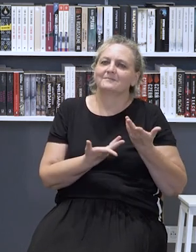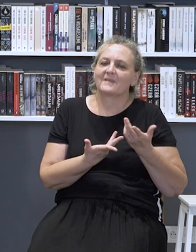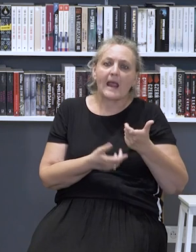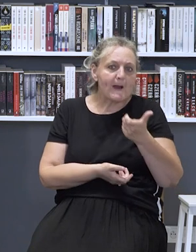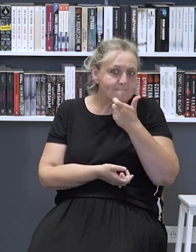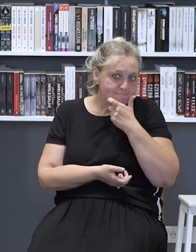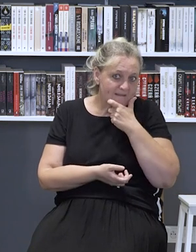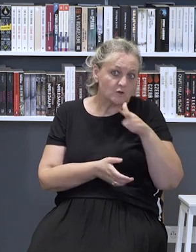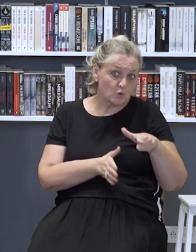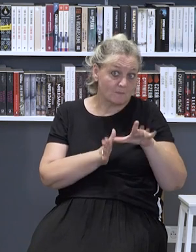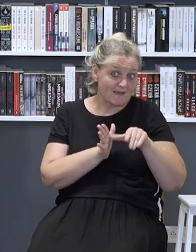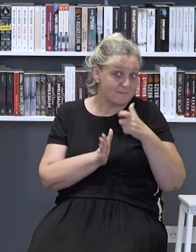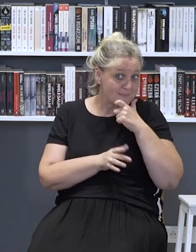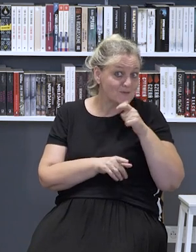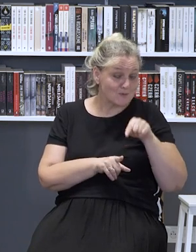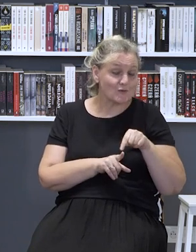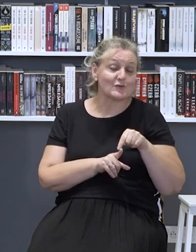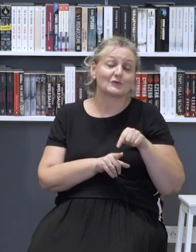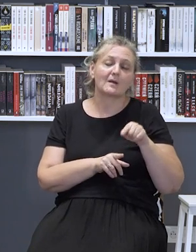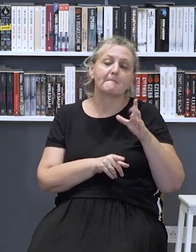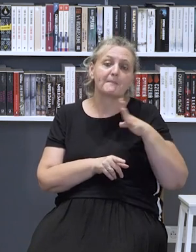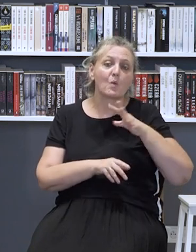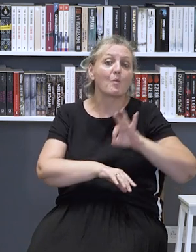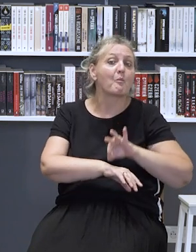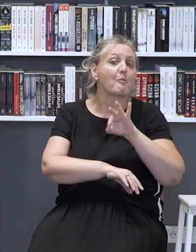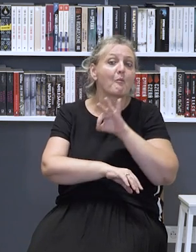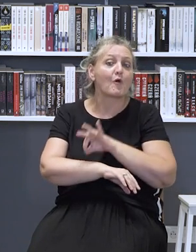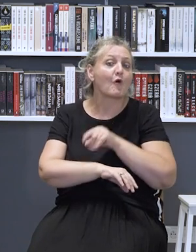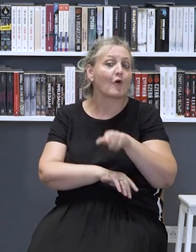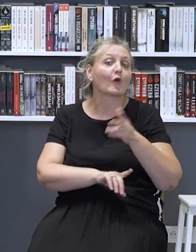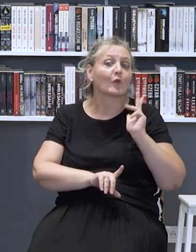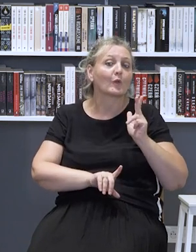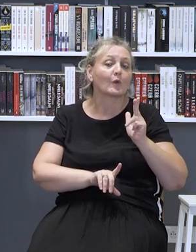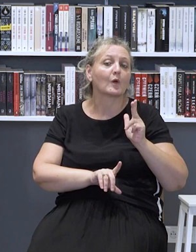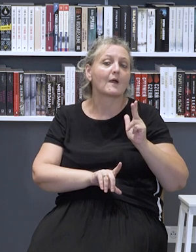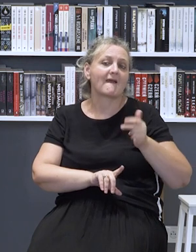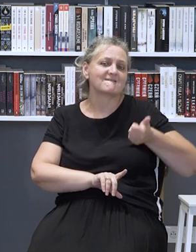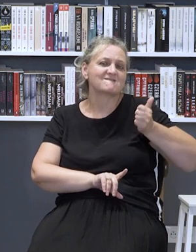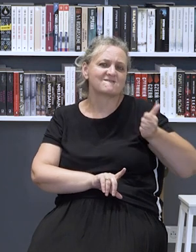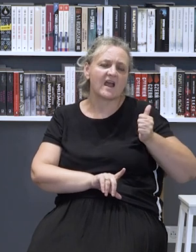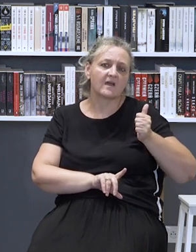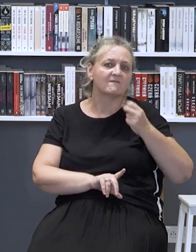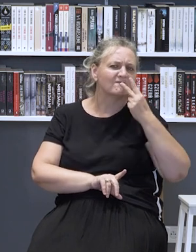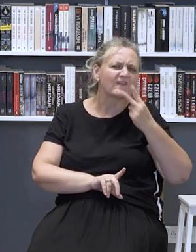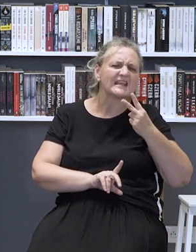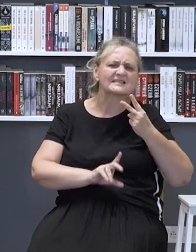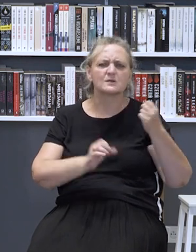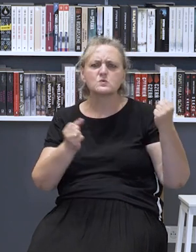A Bydgoszcz w dodatku była częściowo zaprojektowana przez urbanistę wizjonera.